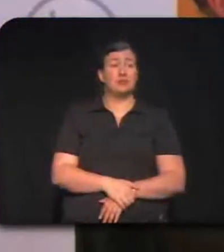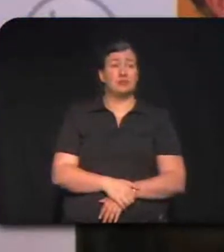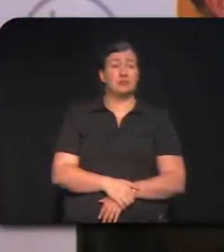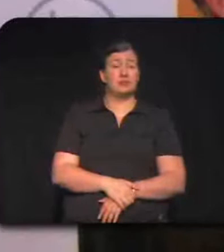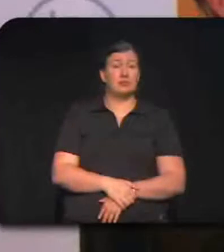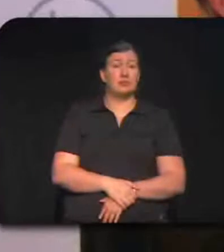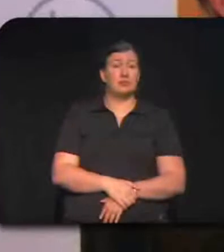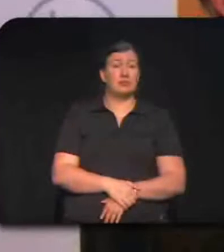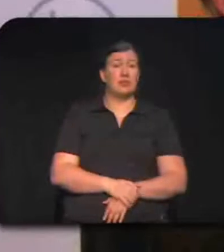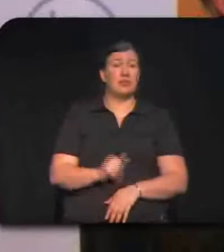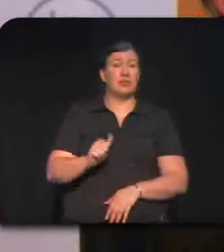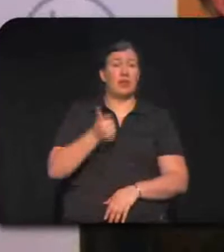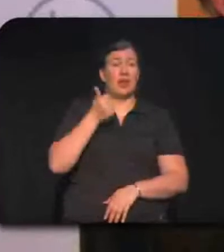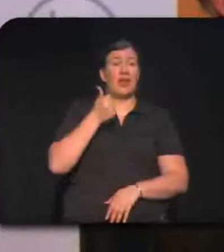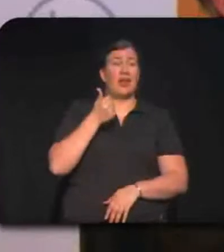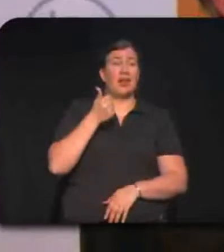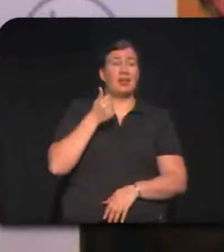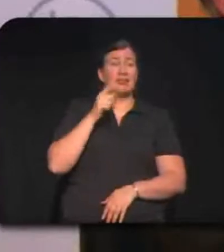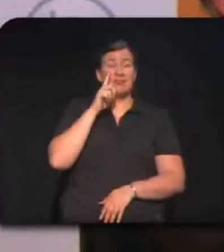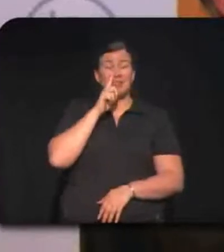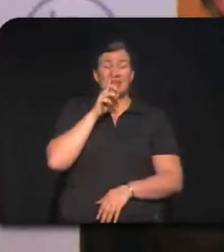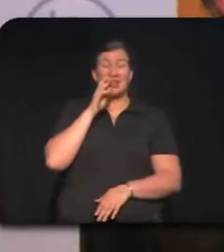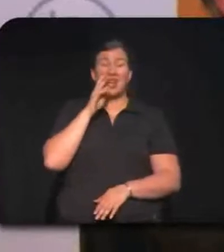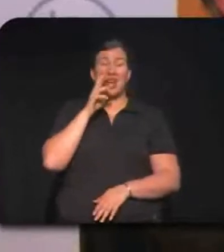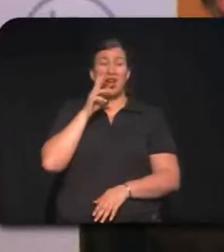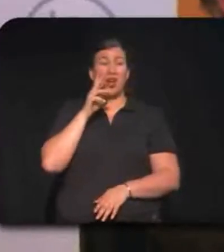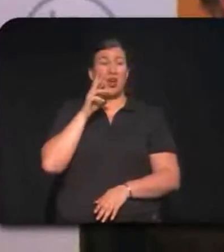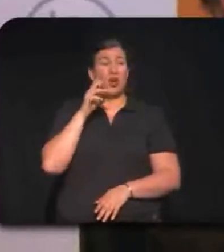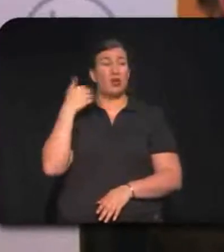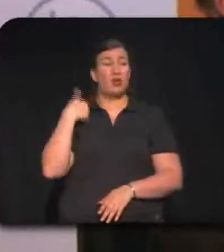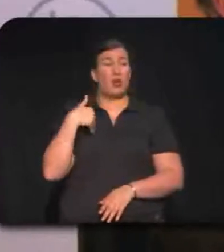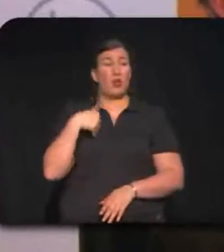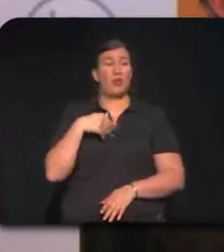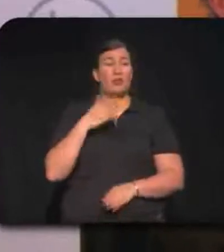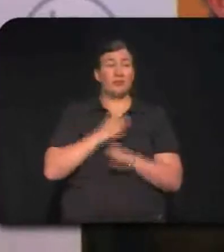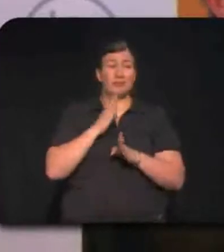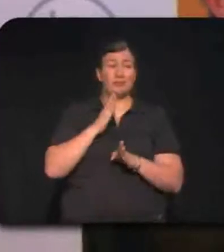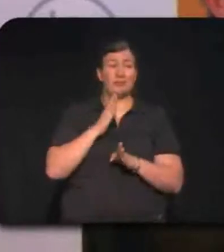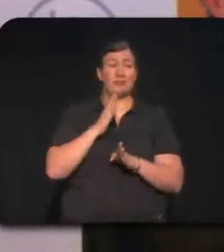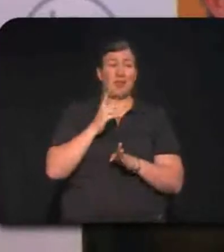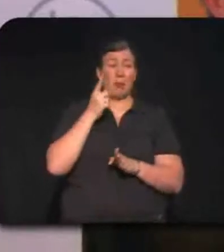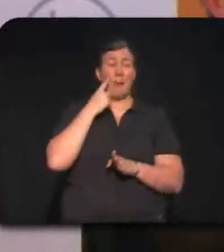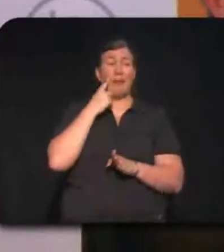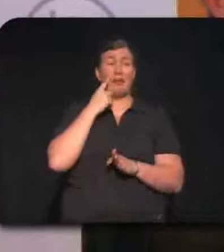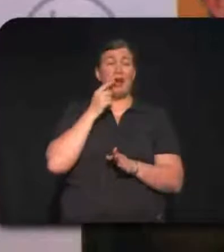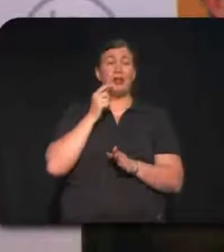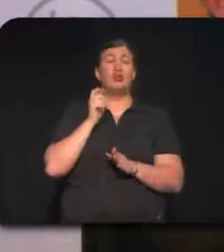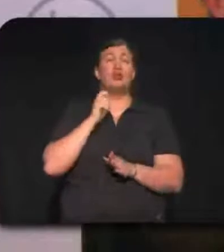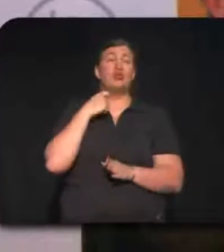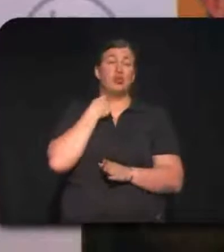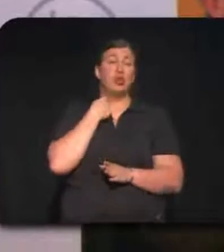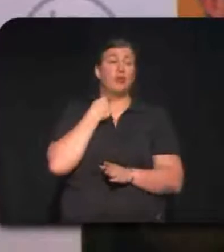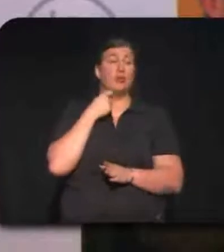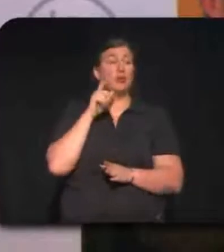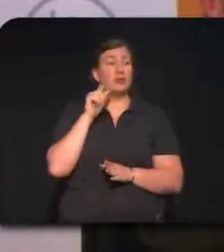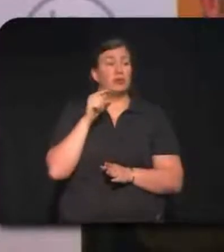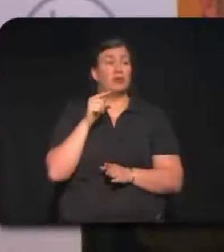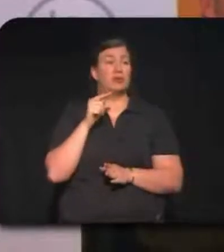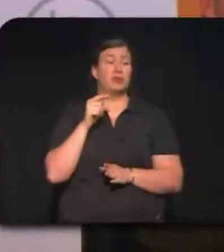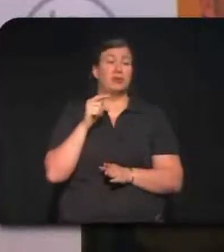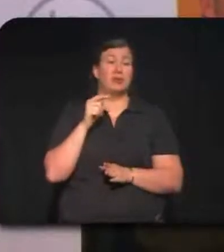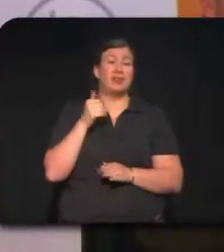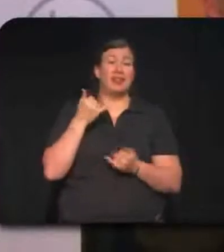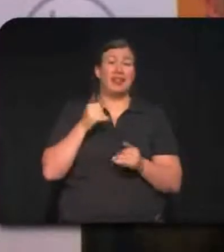zum ersten die Grünen Karten hoch nur die Grünen wir sind im April das ist der ganze